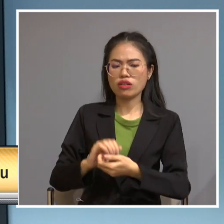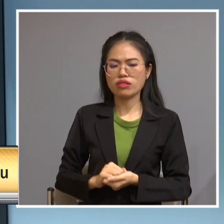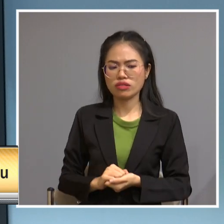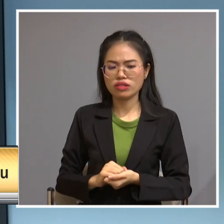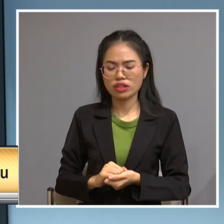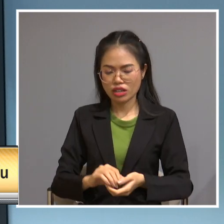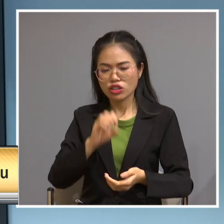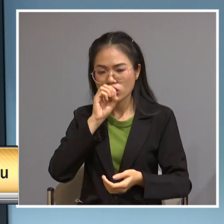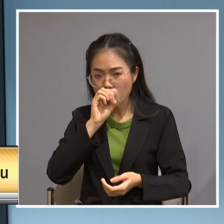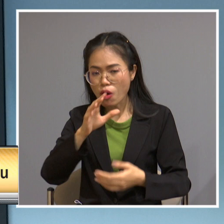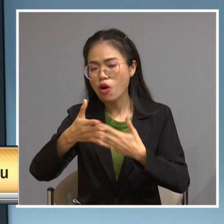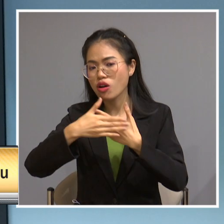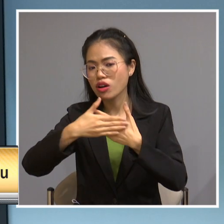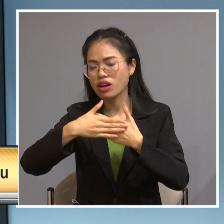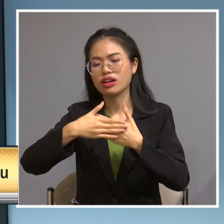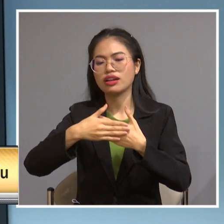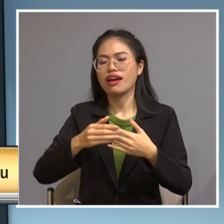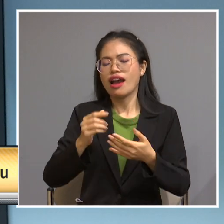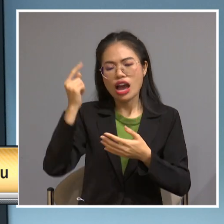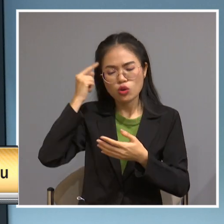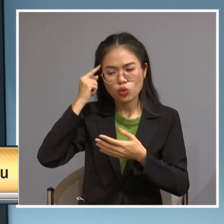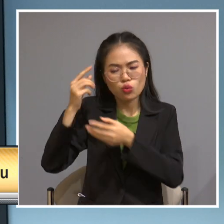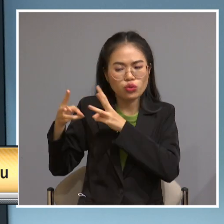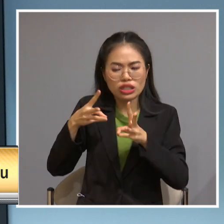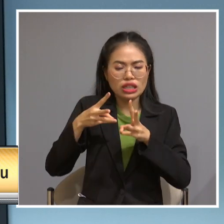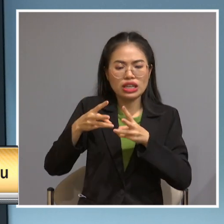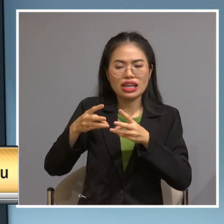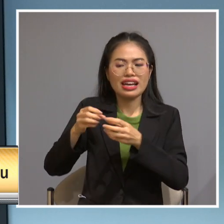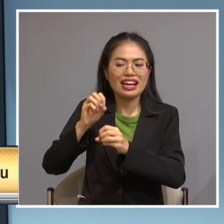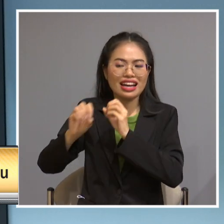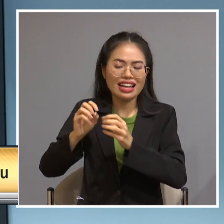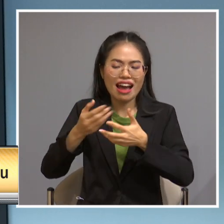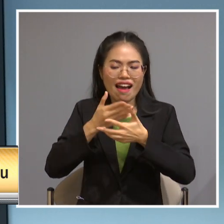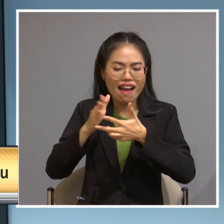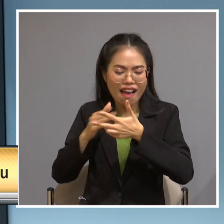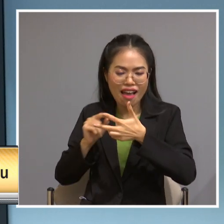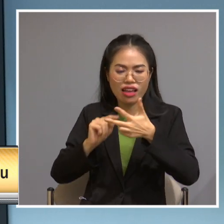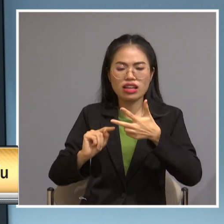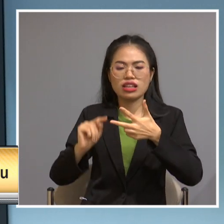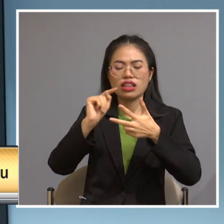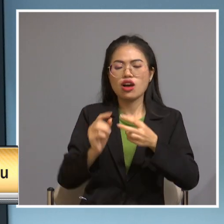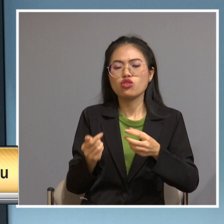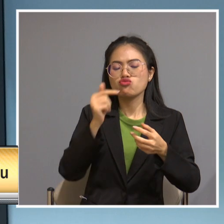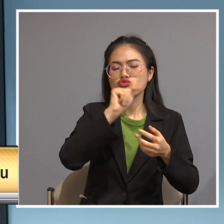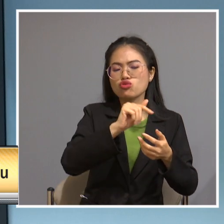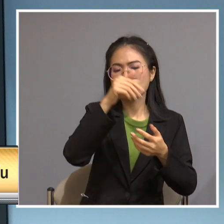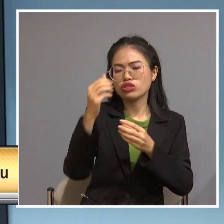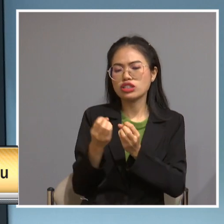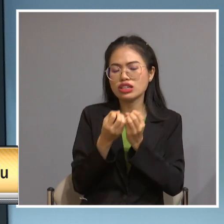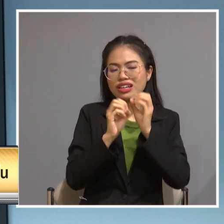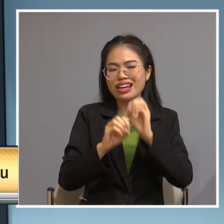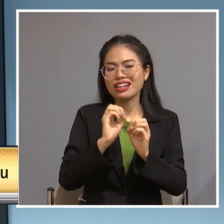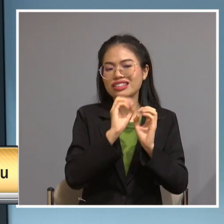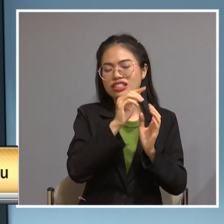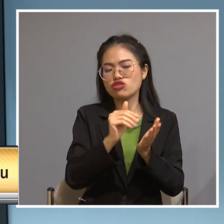ใช้ขยะ 3A แล้วกแยกขยะให้ได้มาตรงกลางทางอัี้เป็นแนวทางท